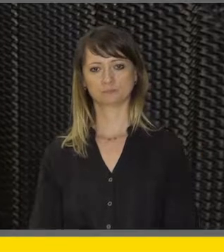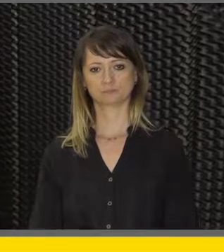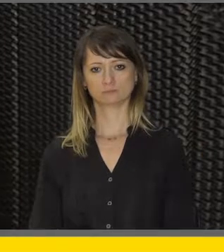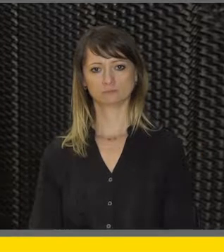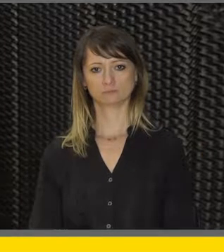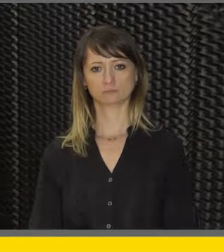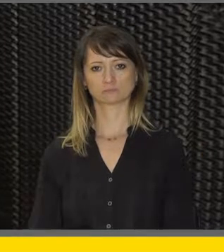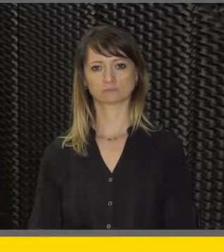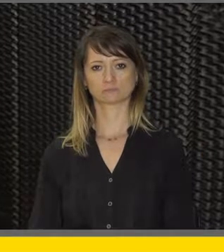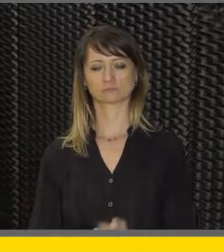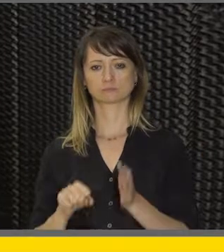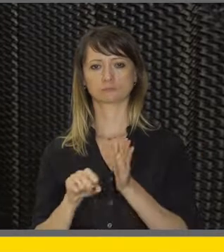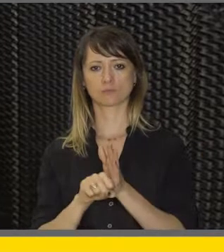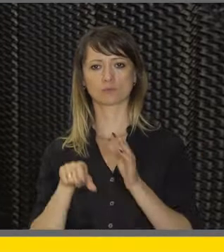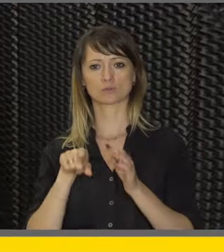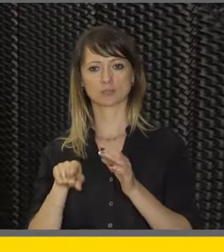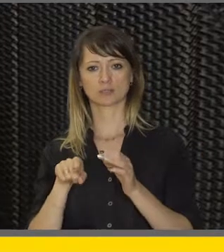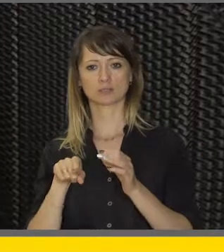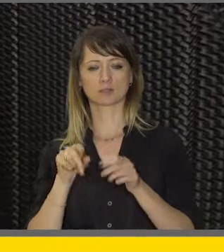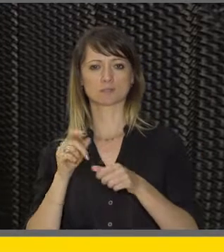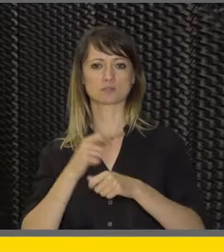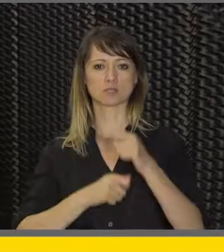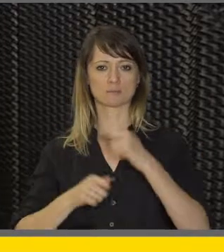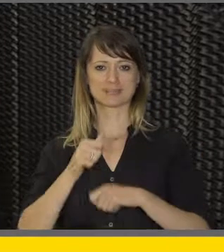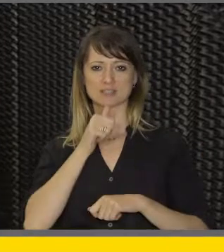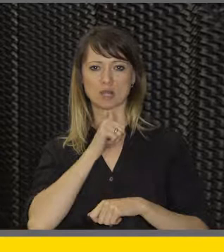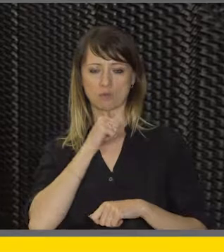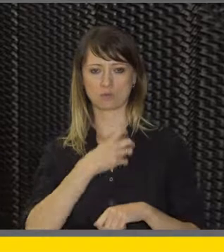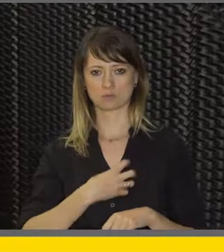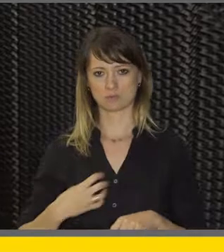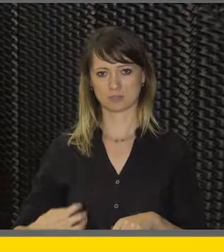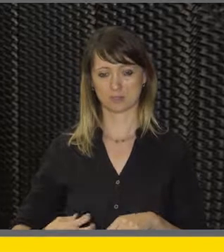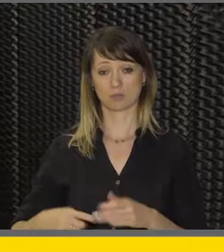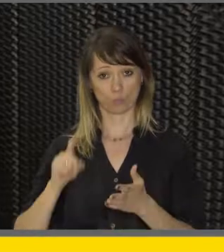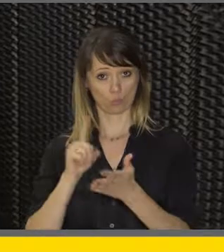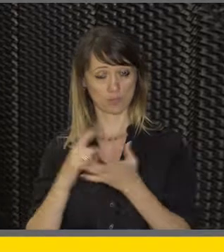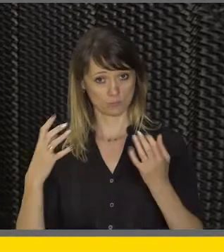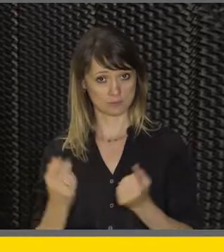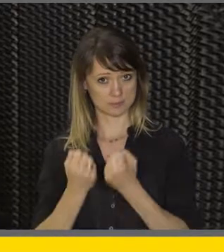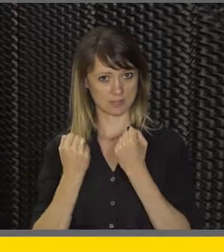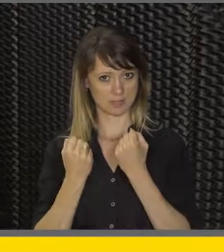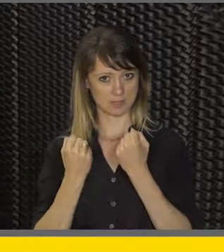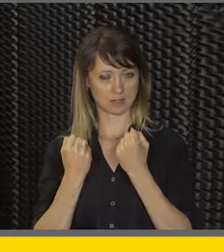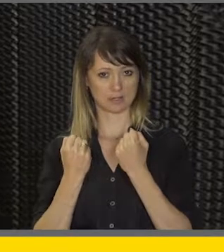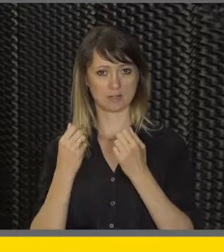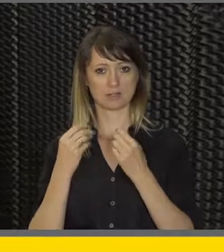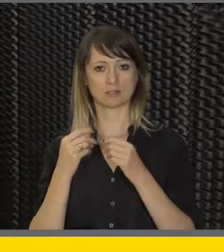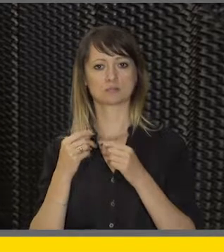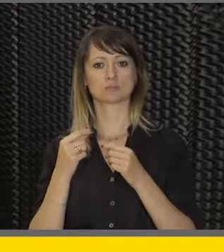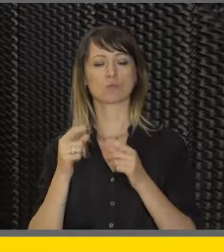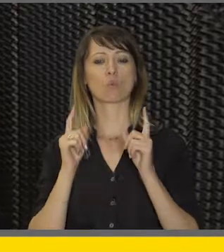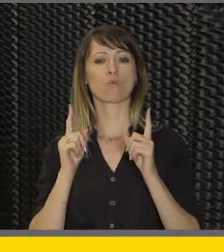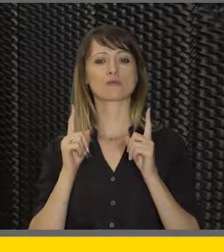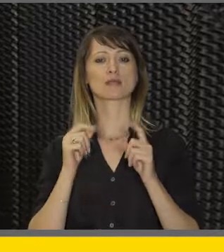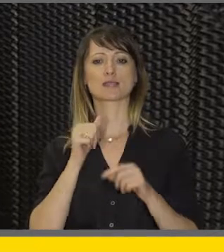do tych właśnie przemysłów wschodzących zielonej gospodarki. No i udało nam się znaleźć największe pokrycie, uwaga, uwaga, w zielonej gospodarce,